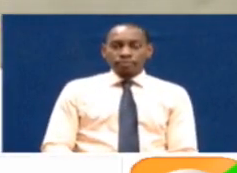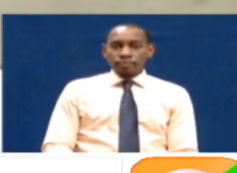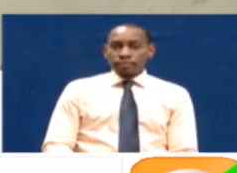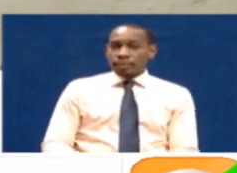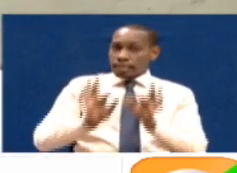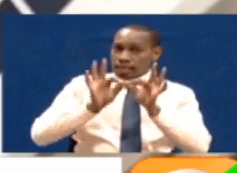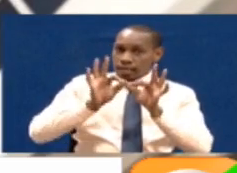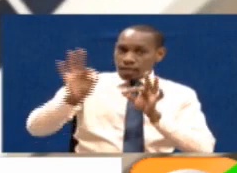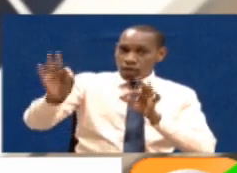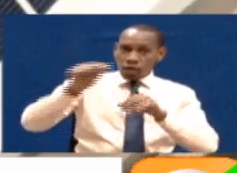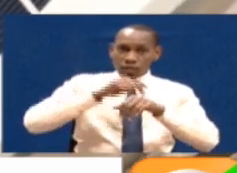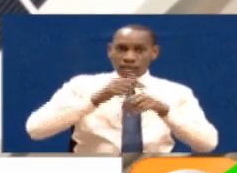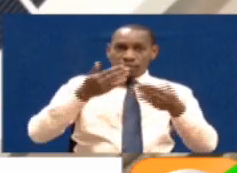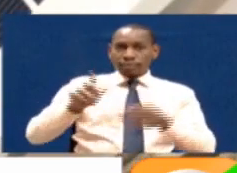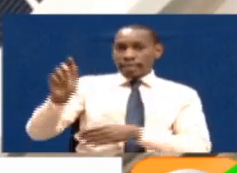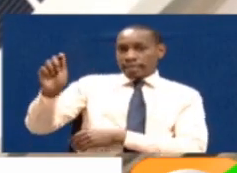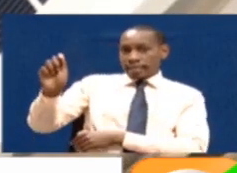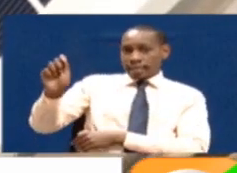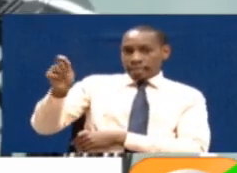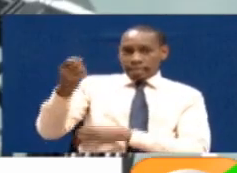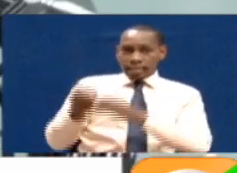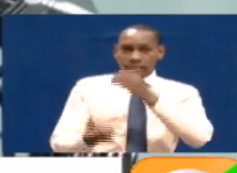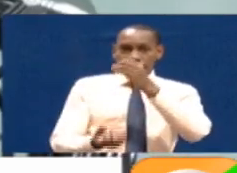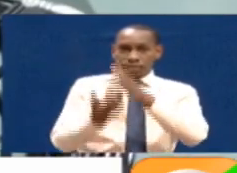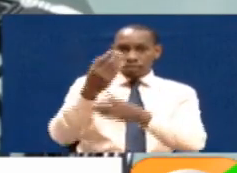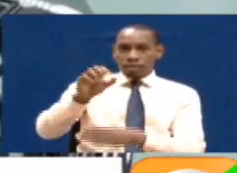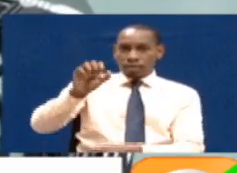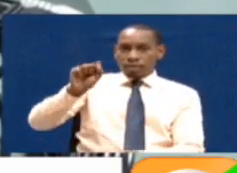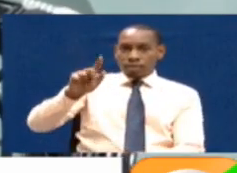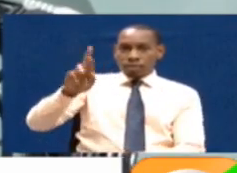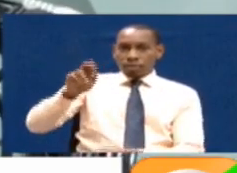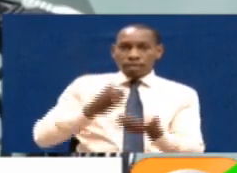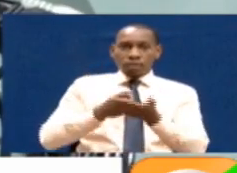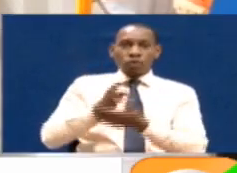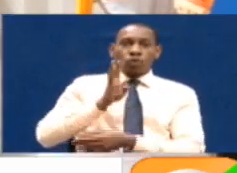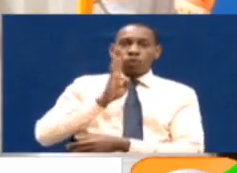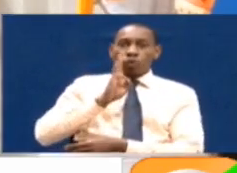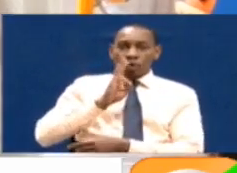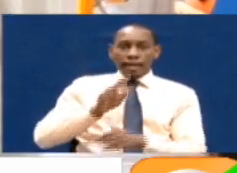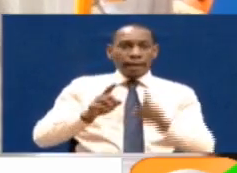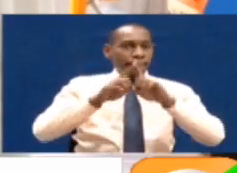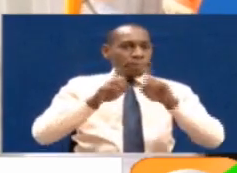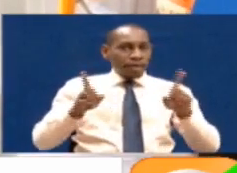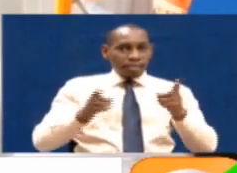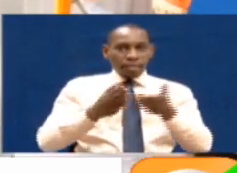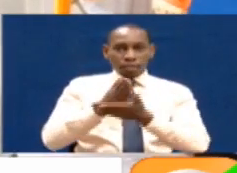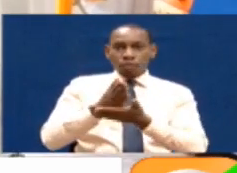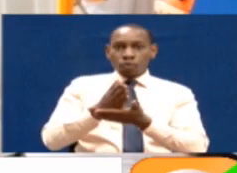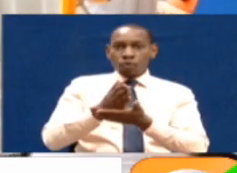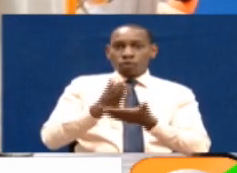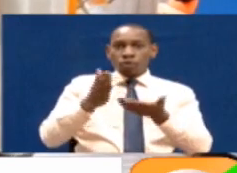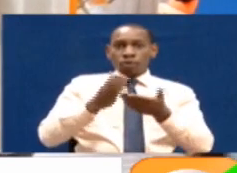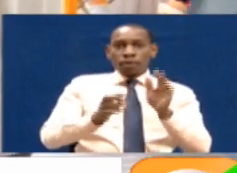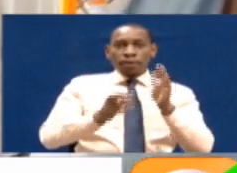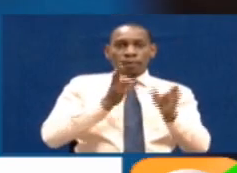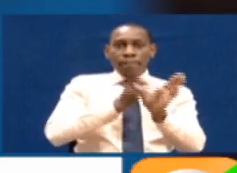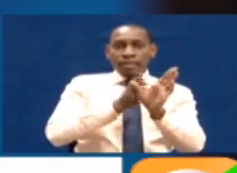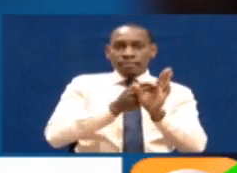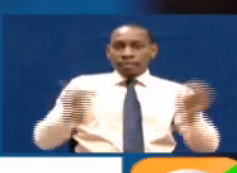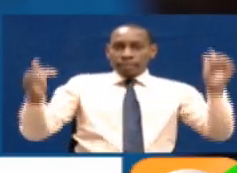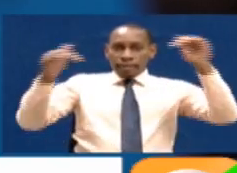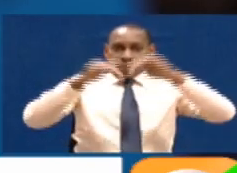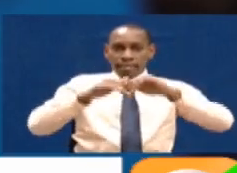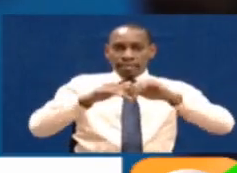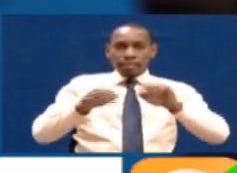Kwa muda mrefu sasa, Kenya imezalisha kawi kupitia mabwawa ya maji. Hata hivyo, kwa mujibu wa washiriki katika kongamano